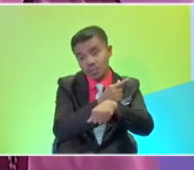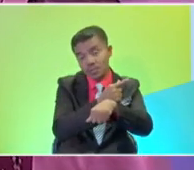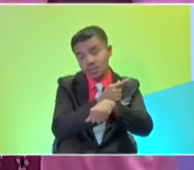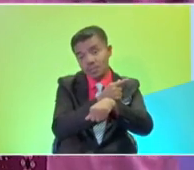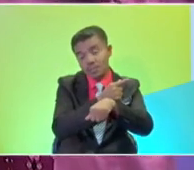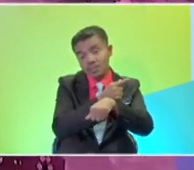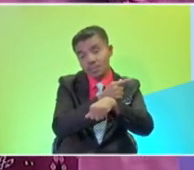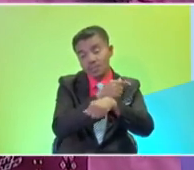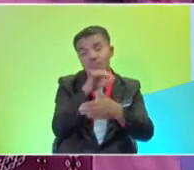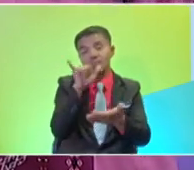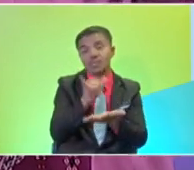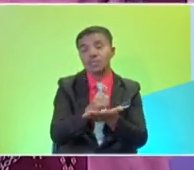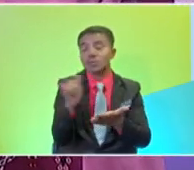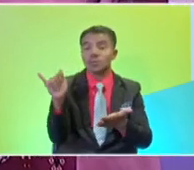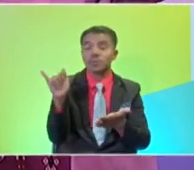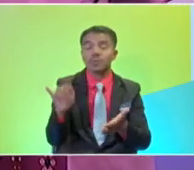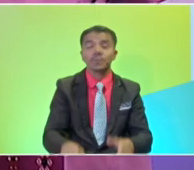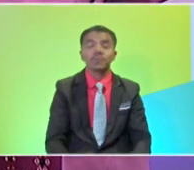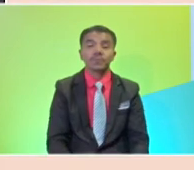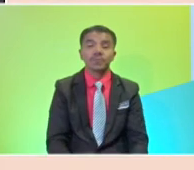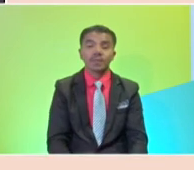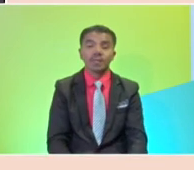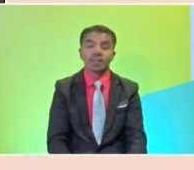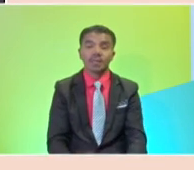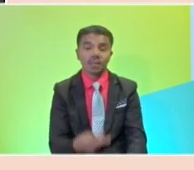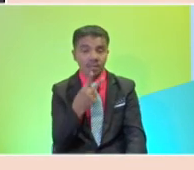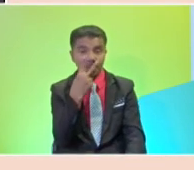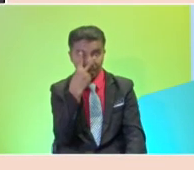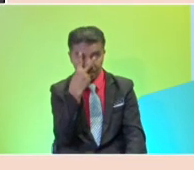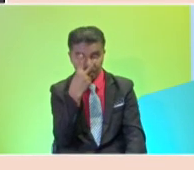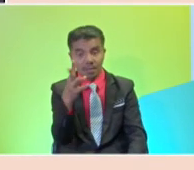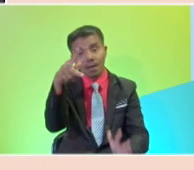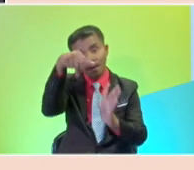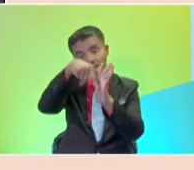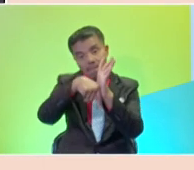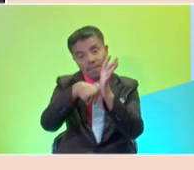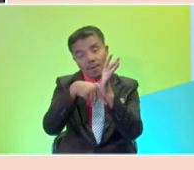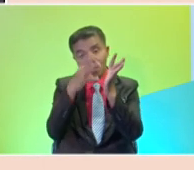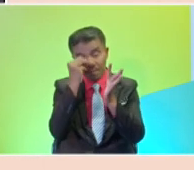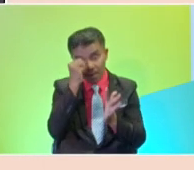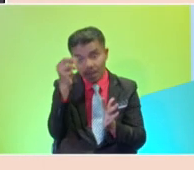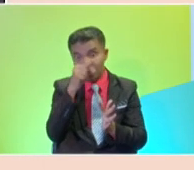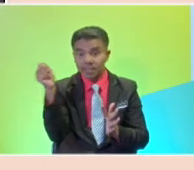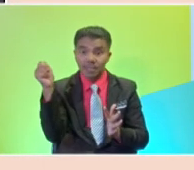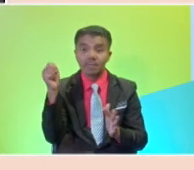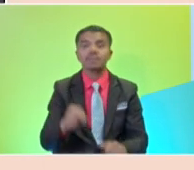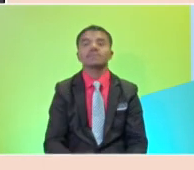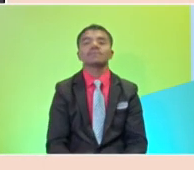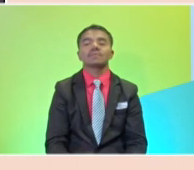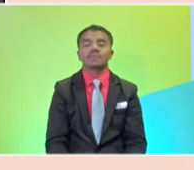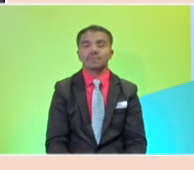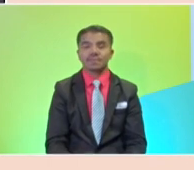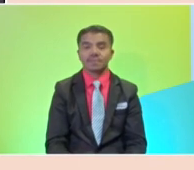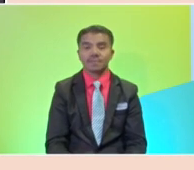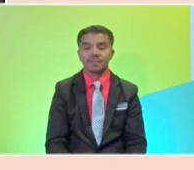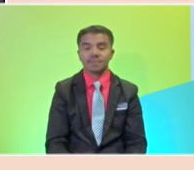tadi pemerhatian apa dia punya apa dia punya apa contoh instrumen yang kita boleh gunakan adalah sepertiar